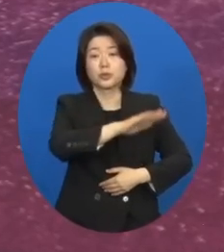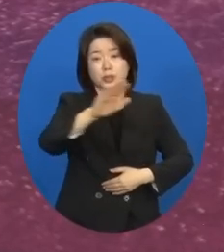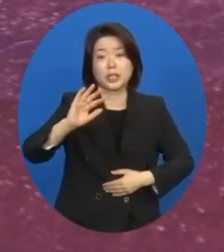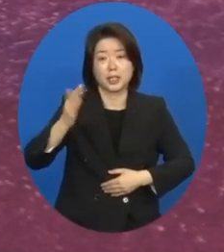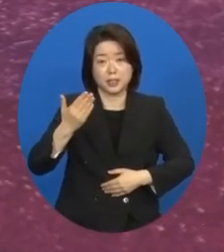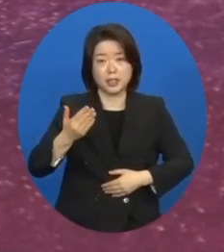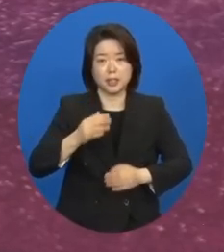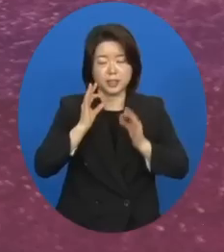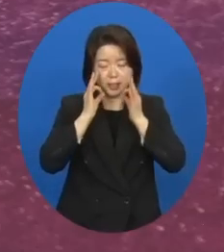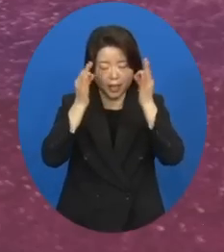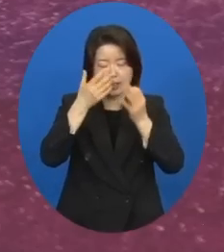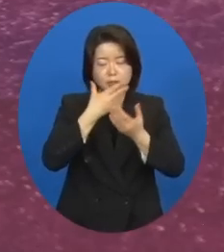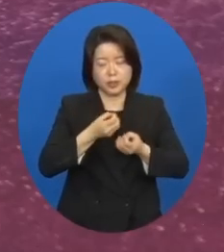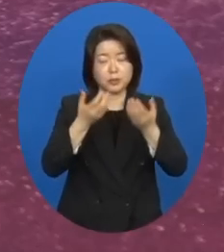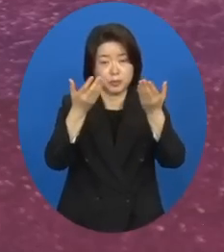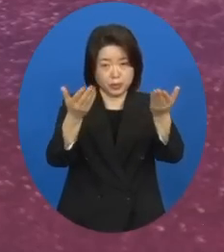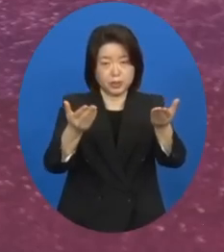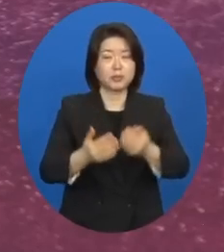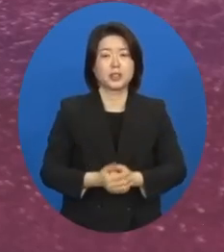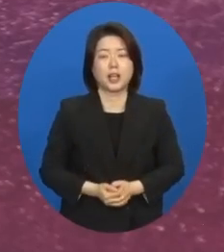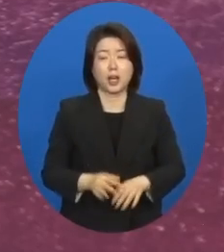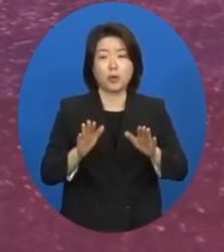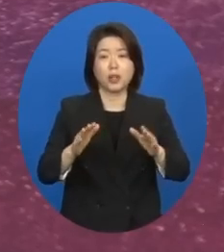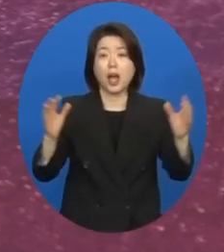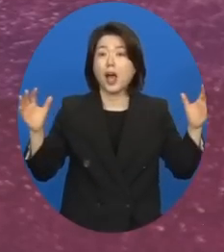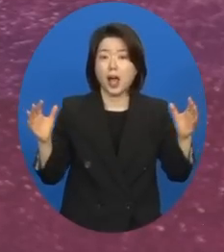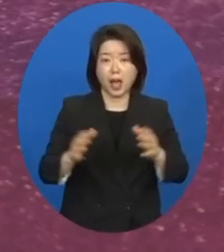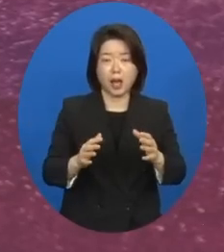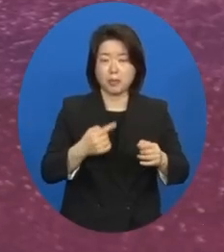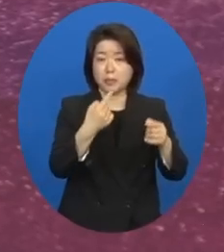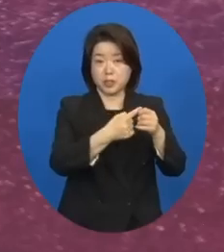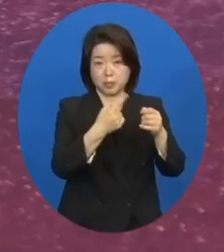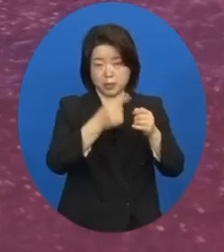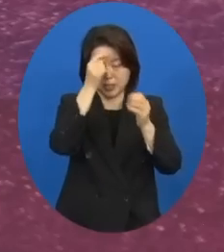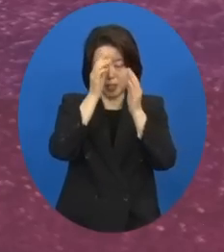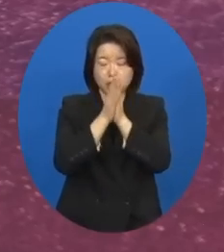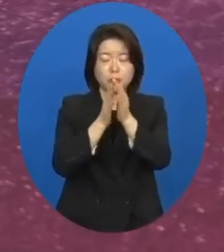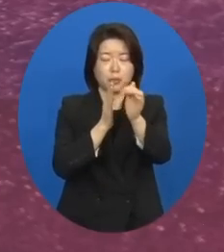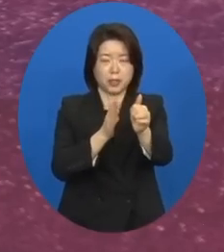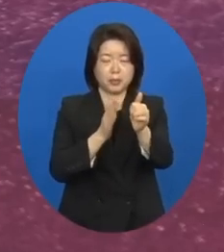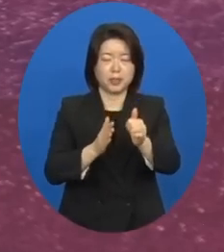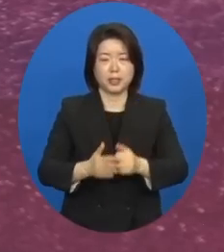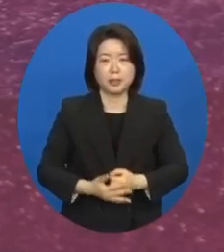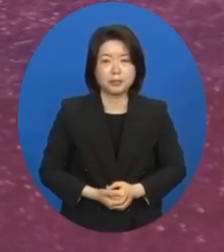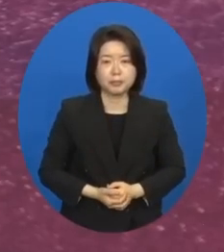되시기를 간절히 축복합니다. 이 시간 우리 합심으로 첫 번째로 기도하기 원합니다.